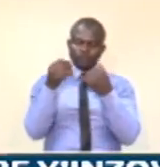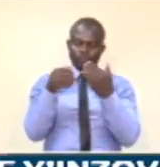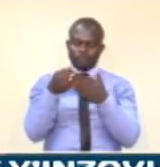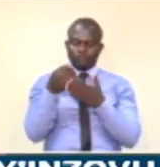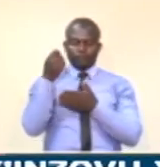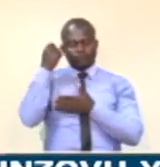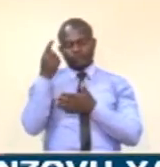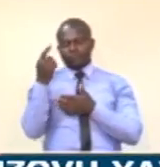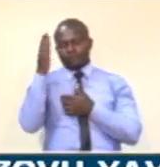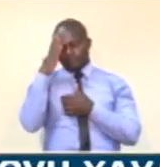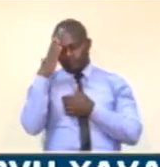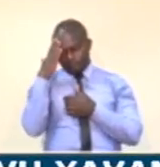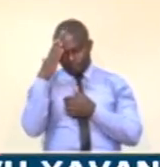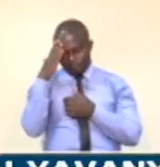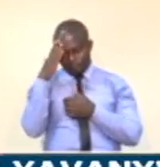yuko yarabize